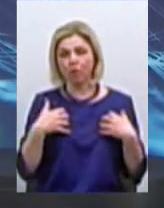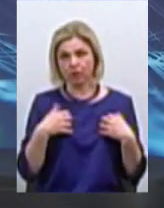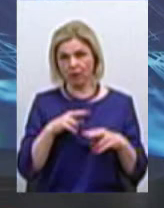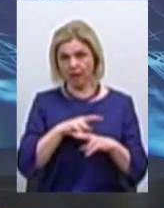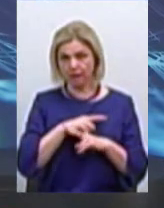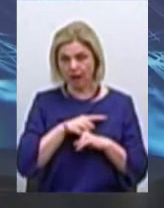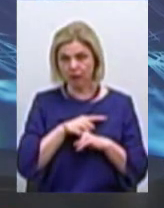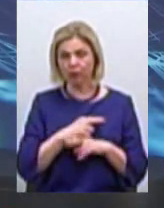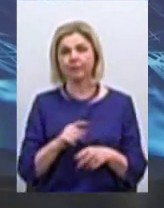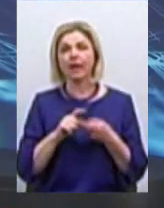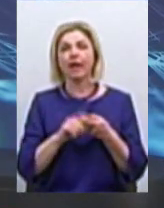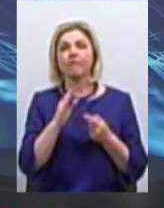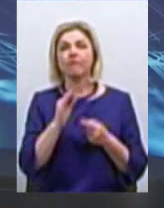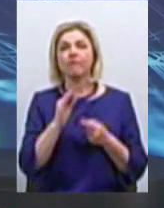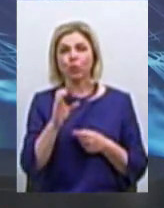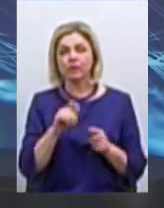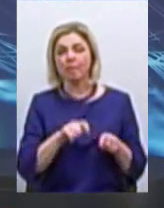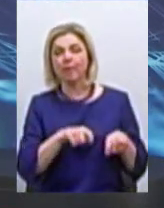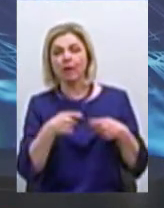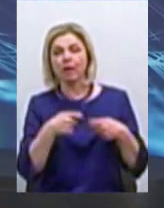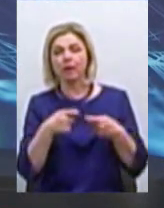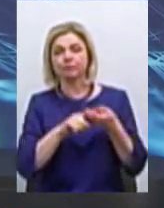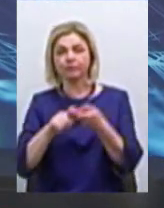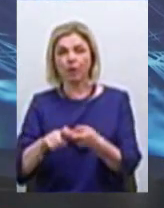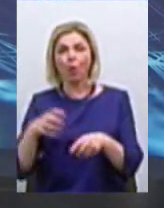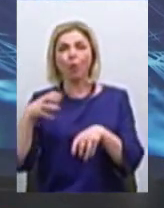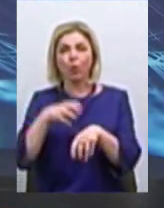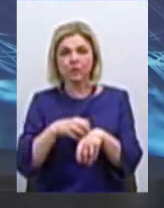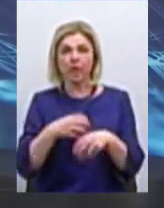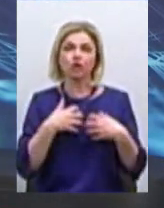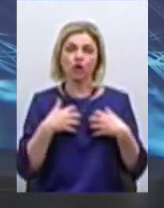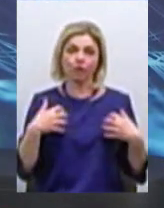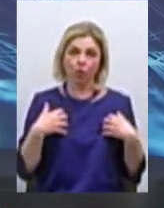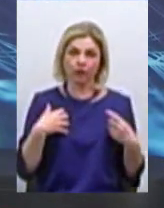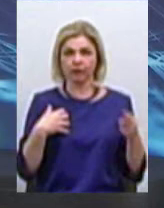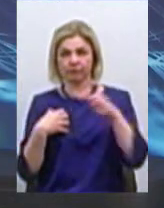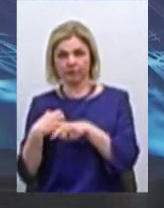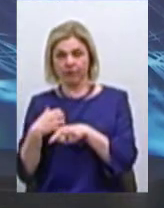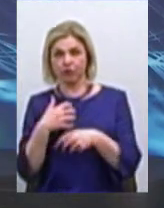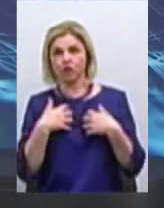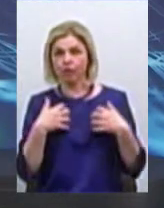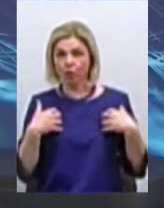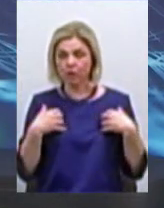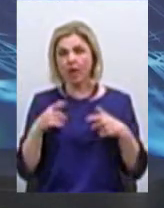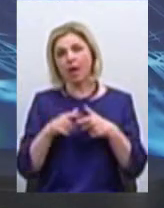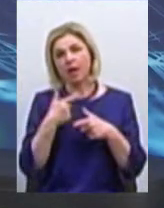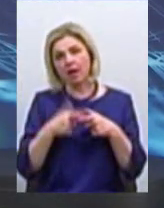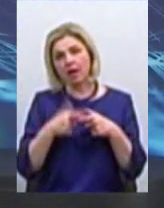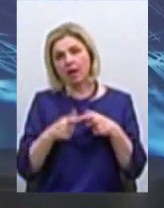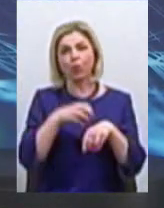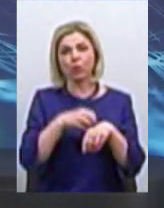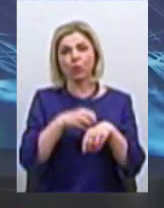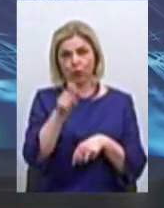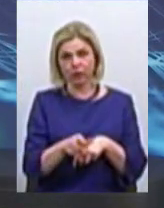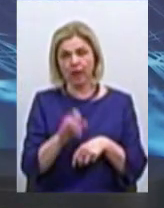Вірус передається з укусом тварини тваринку або укусивши людину, і передається разом